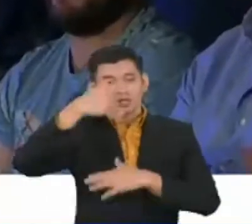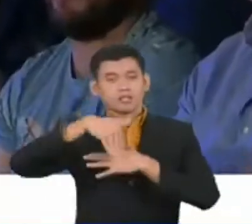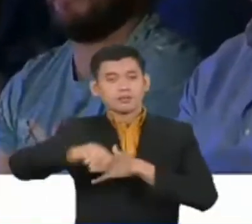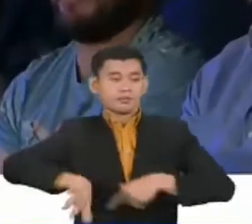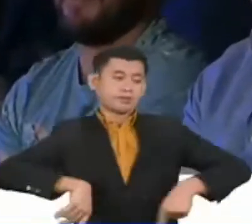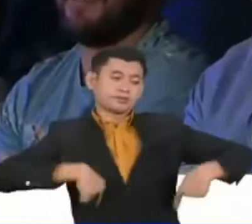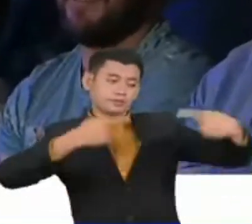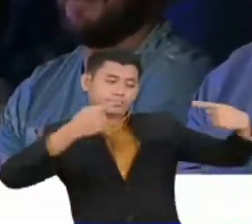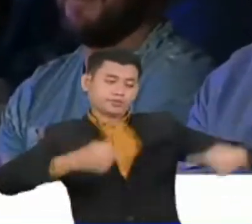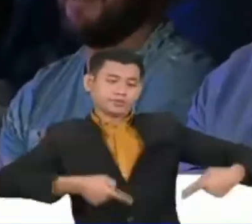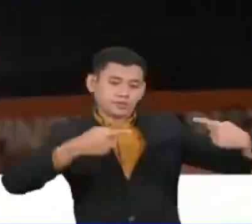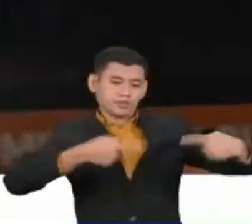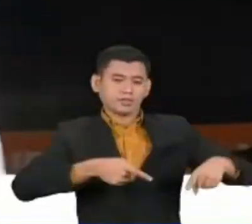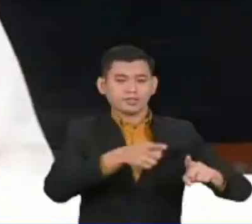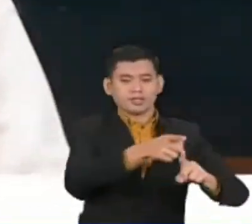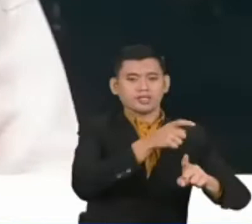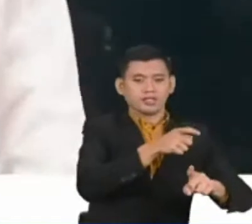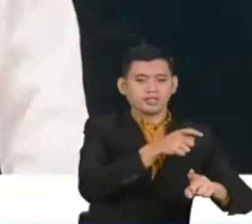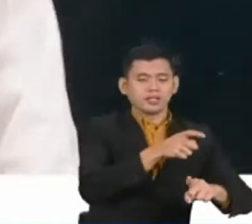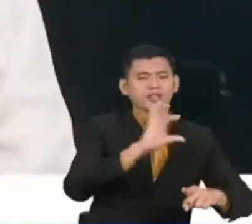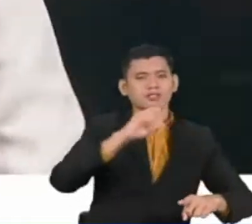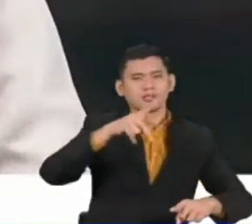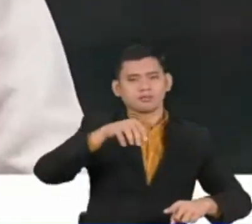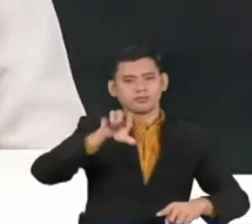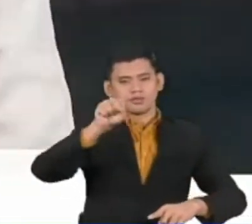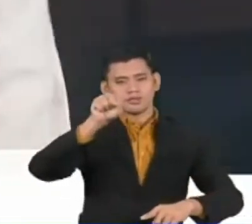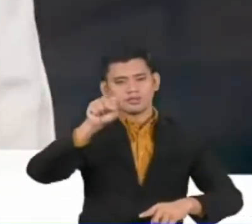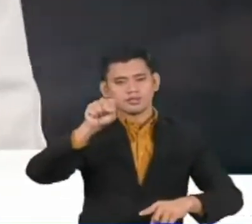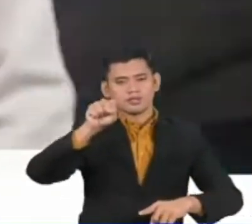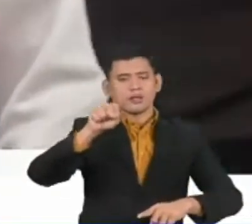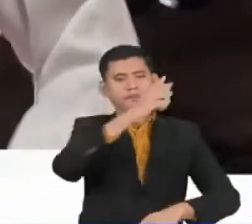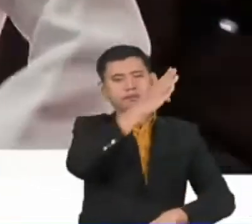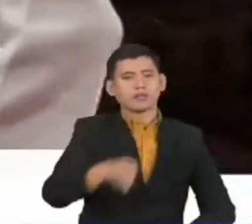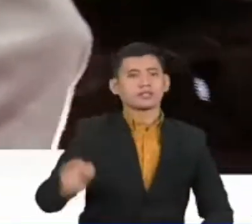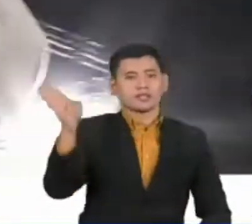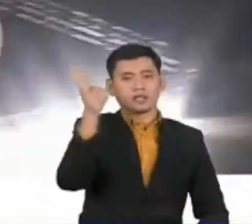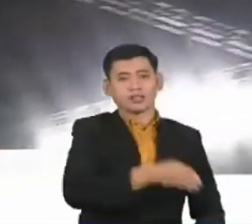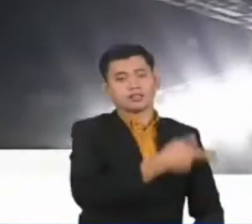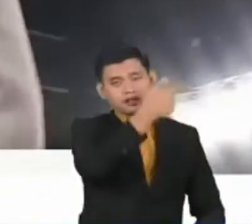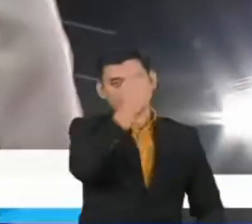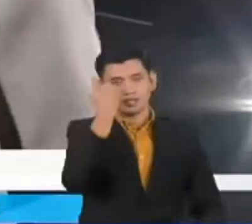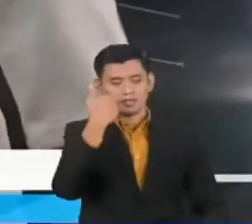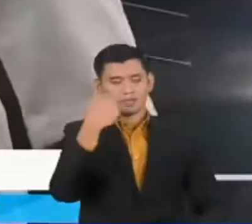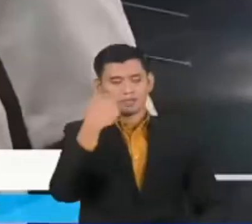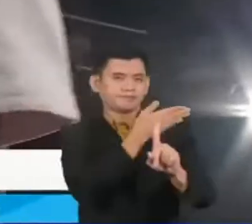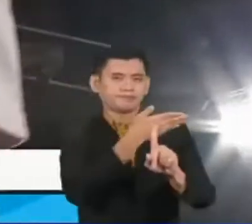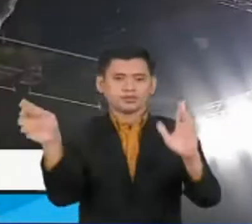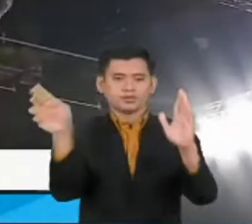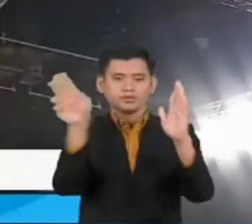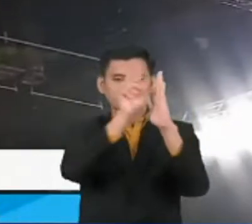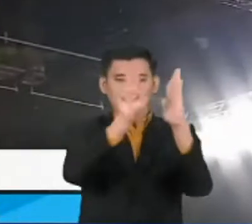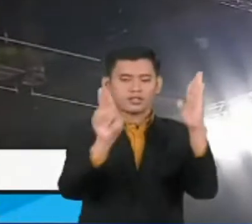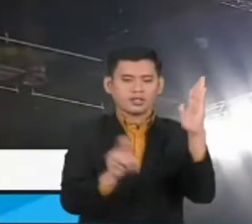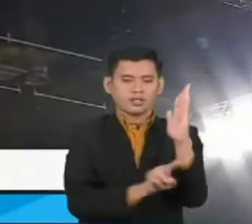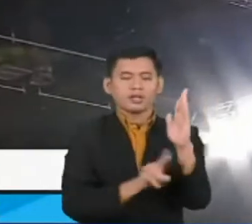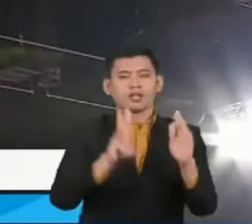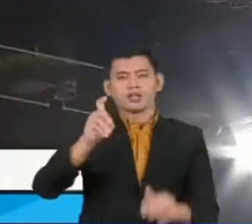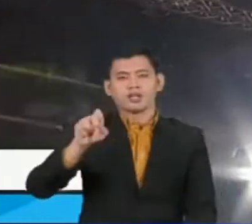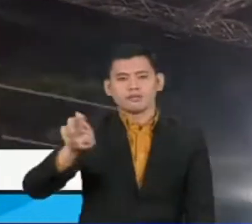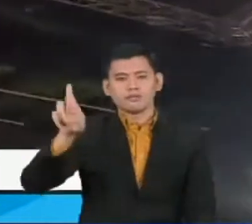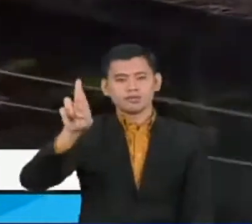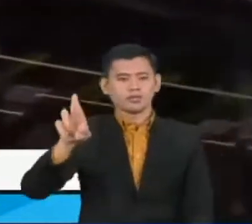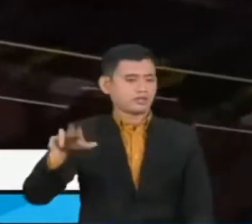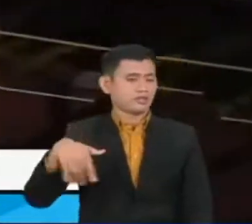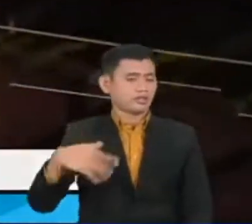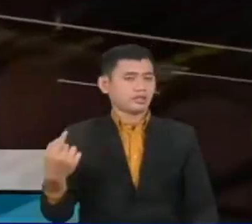lawannya, Datu Matsukatov dari Cyprus, dibatalkan penyertaan kerana melanggar peraturan pertandingan. Terdahulu, Amir Daniel tewas di peringkat